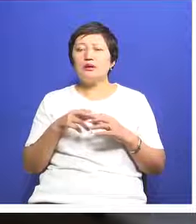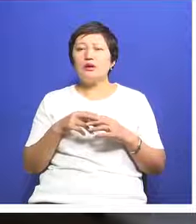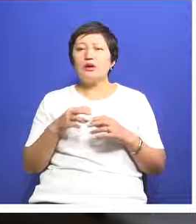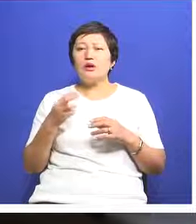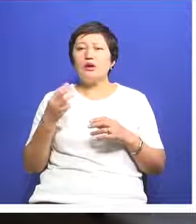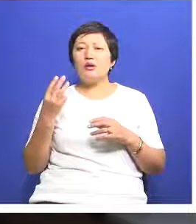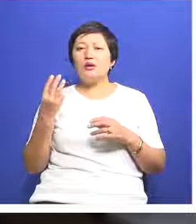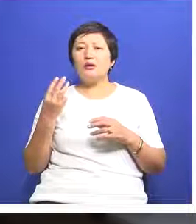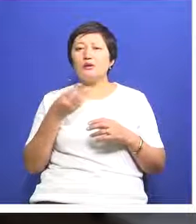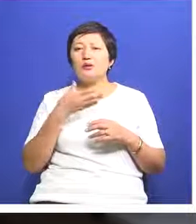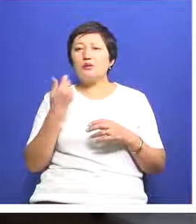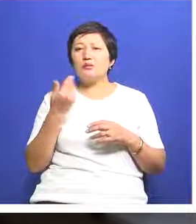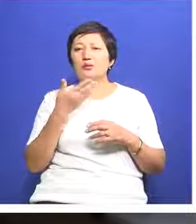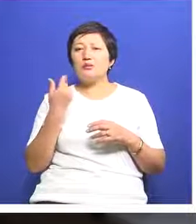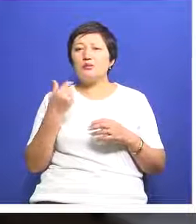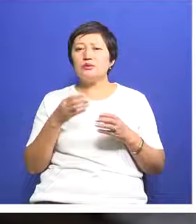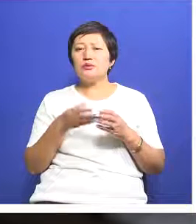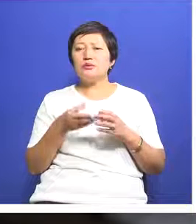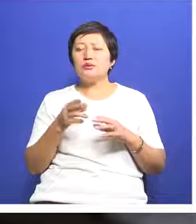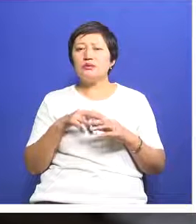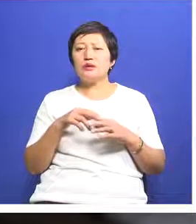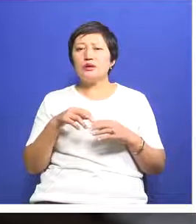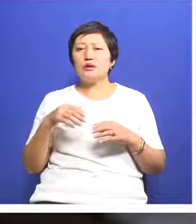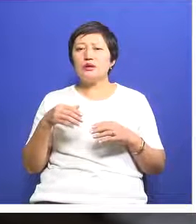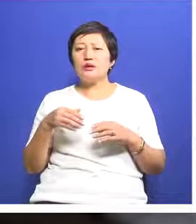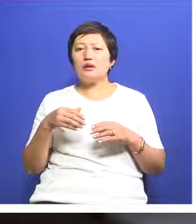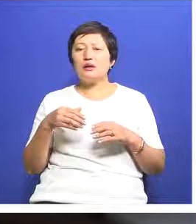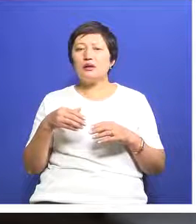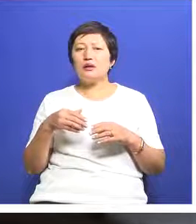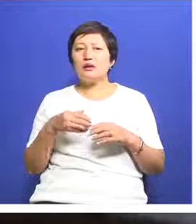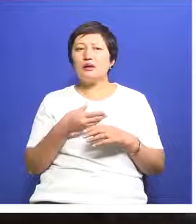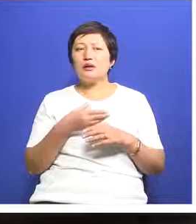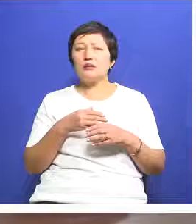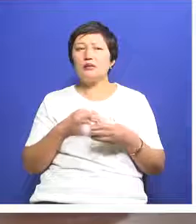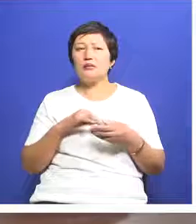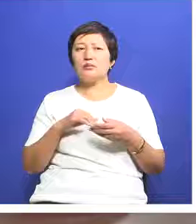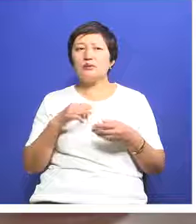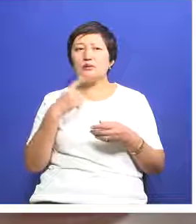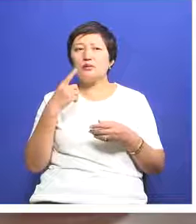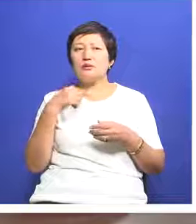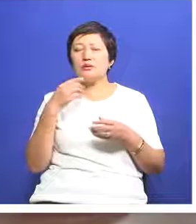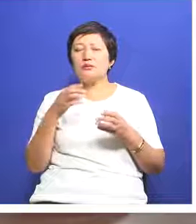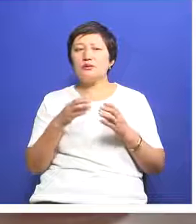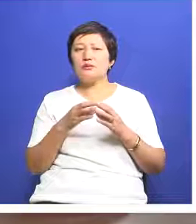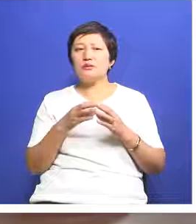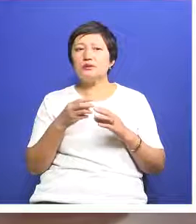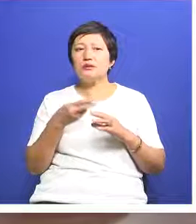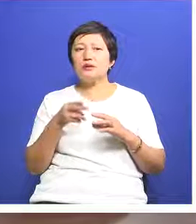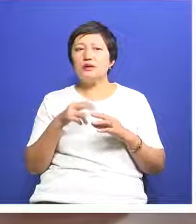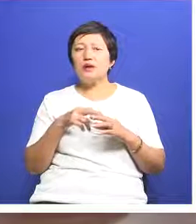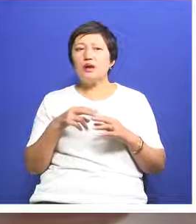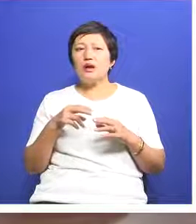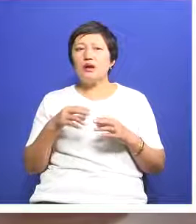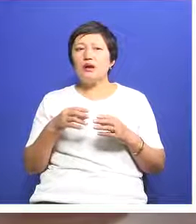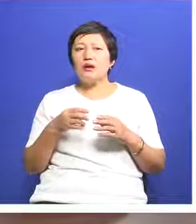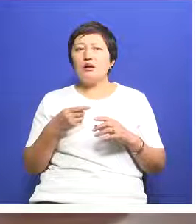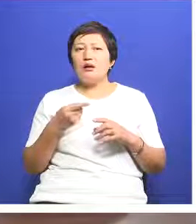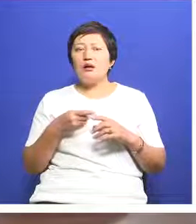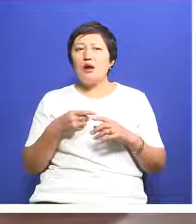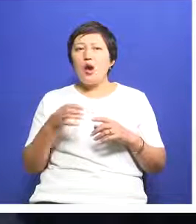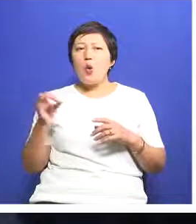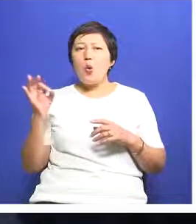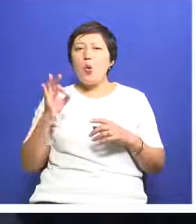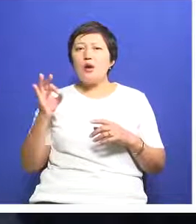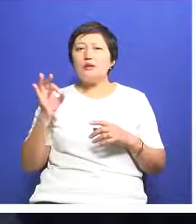ешқандай мүмкіншілігіміз жоқ болып отыр. Son kaytarıp beriz, ötünemiz aynı alay. Ya, öte